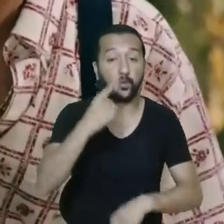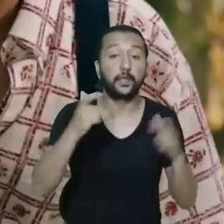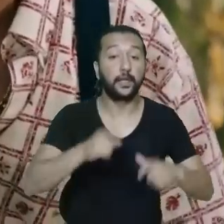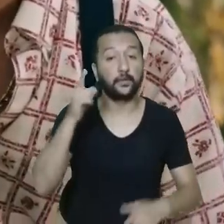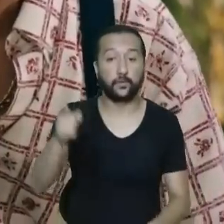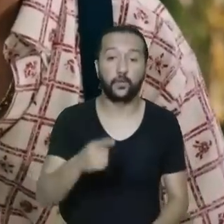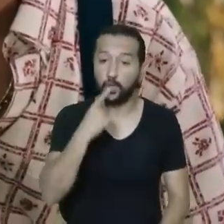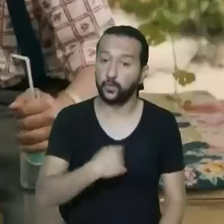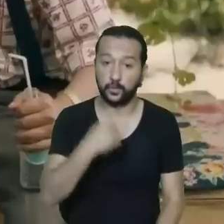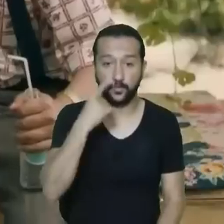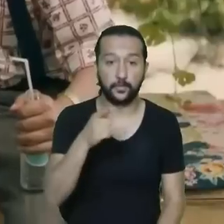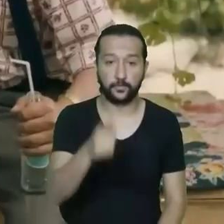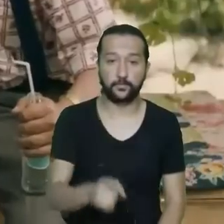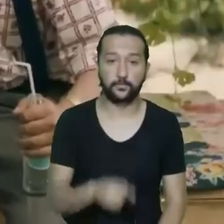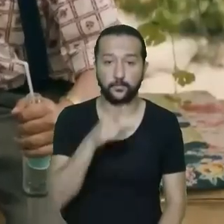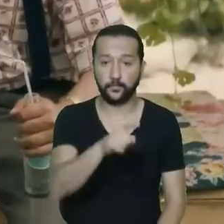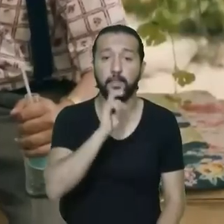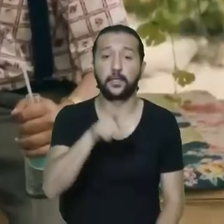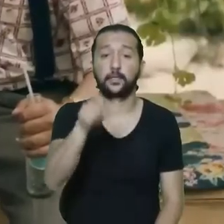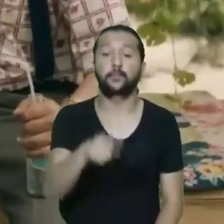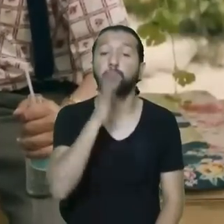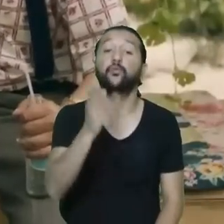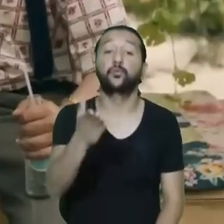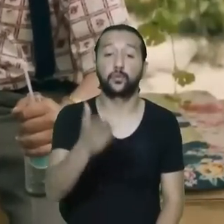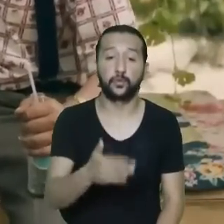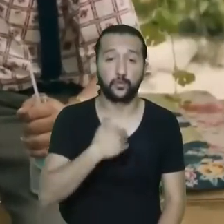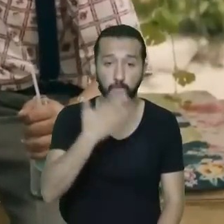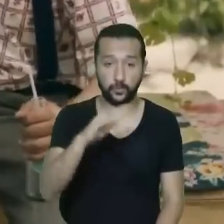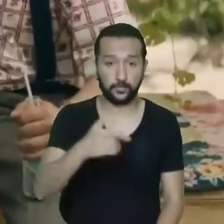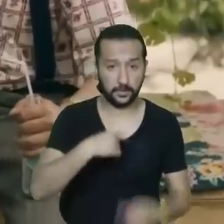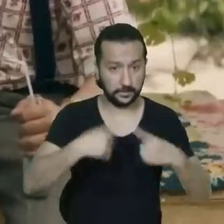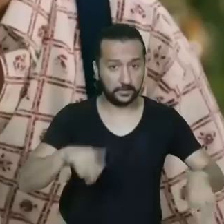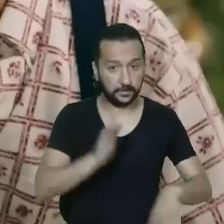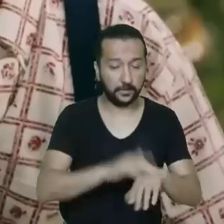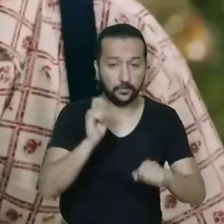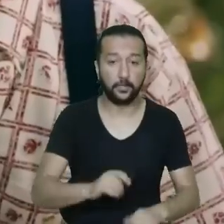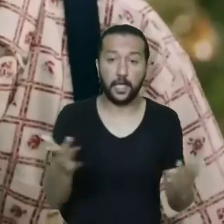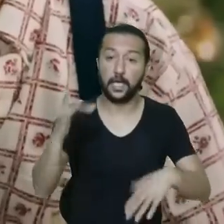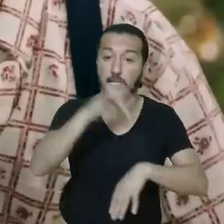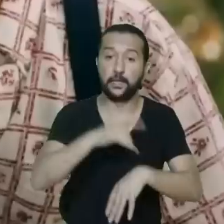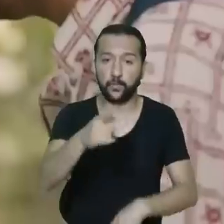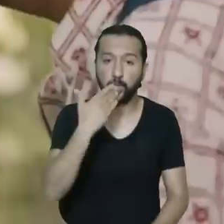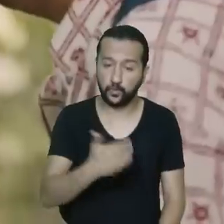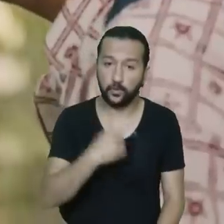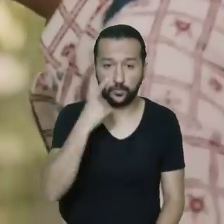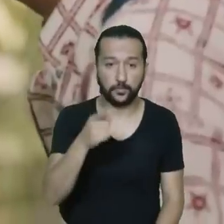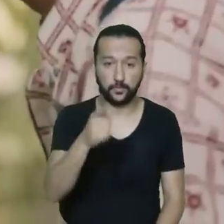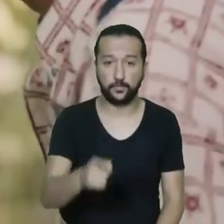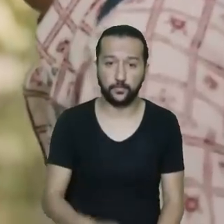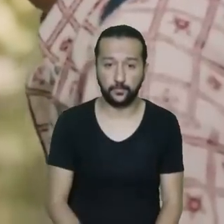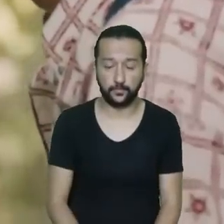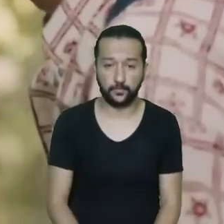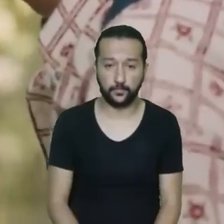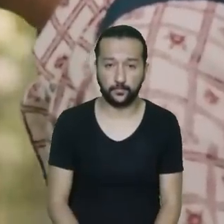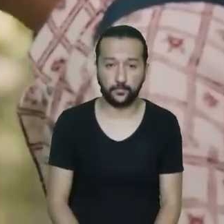tepe, nerede ora? Söyle bakayım. Ya Hüseyin dayı, sen bilmiyor musun orayı? Yoksa beni mi sunuyorsun ya? Hangi tepe lan o? Demiyor bakayım. Molla